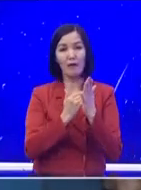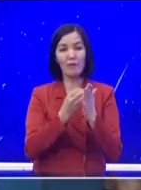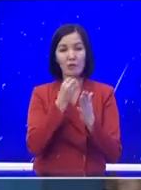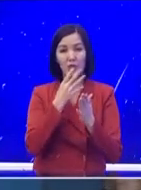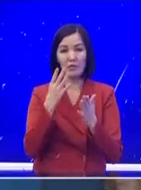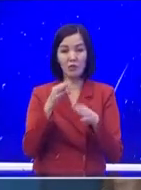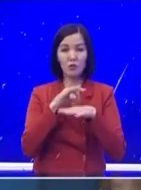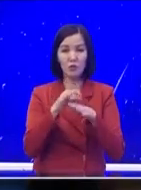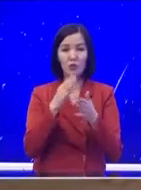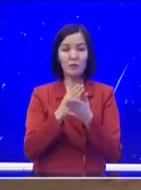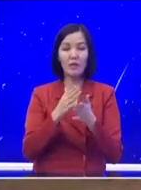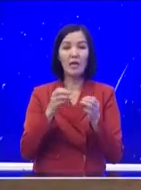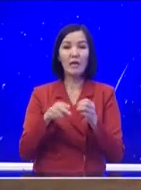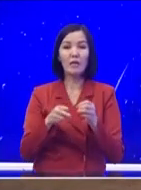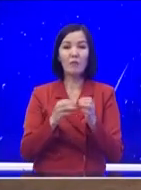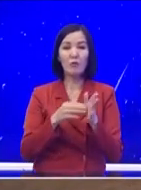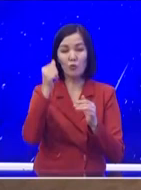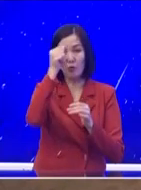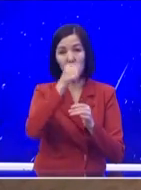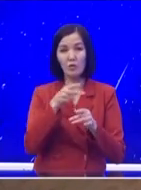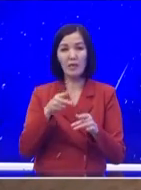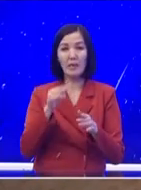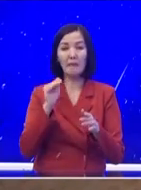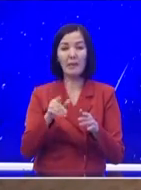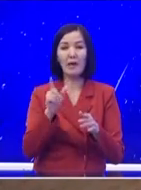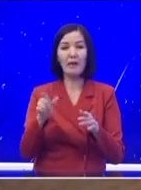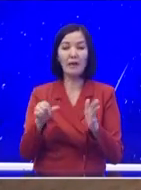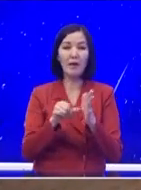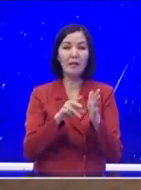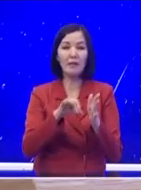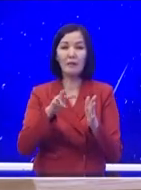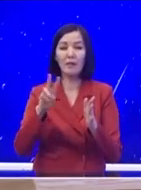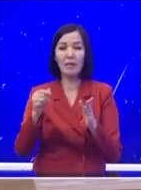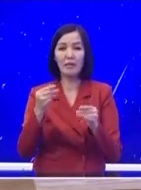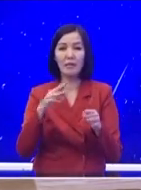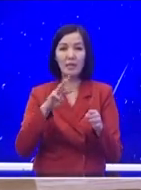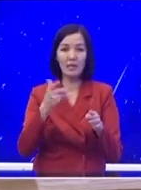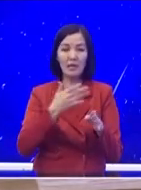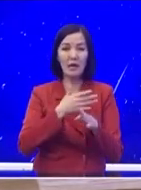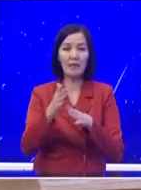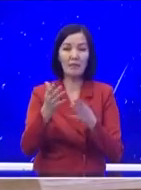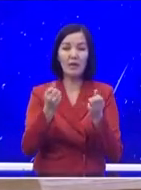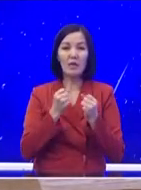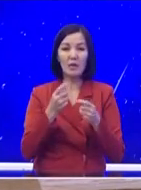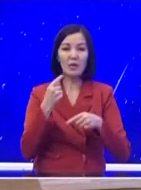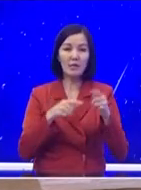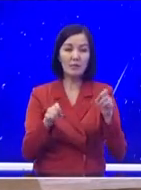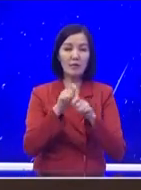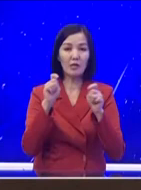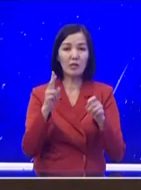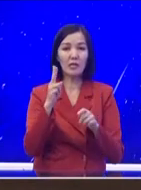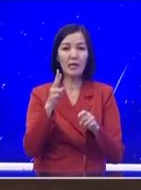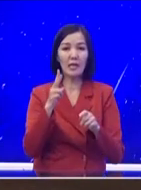нәтижелі. 2019 жылы 2000 адам 6 миллиард теңге несие алып өз кәсібін ашты. 2500